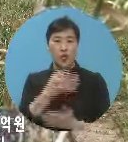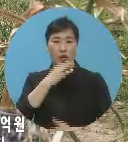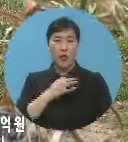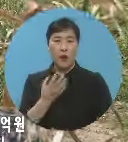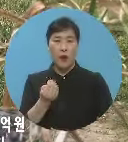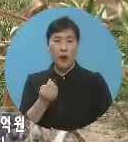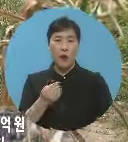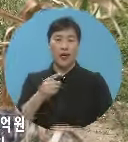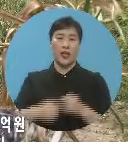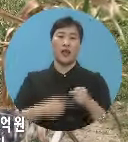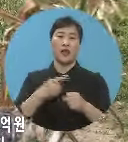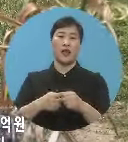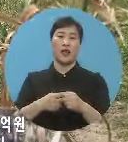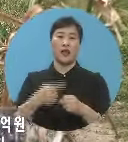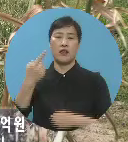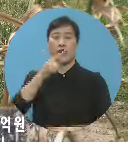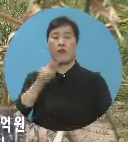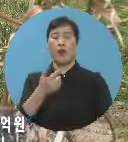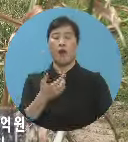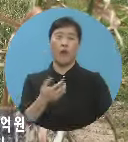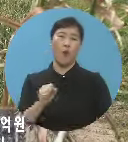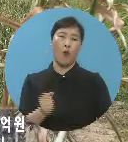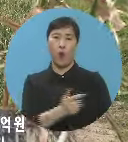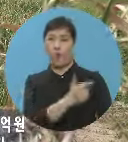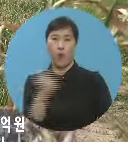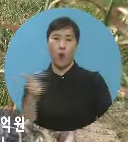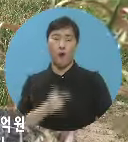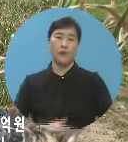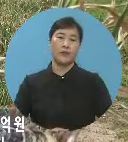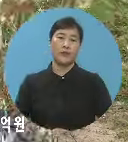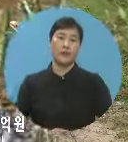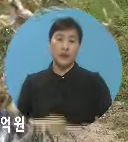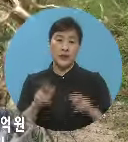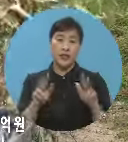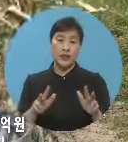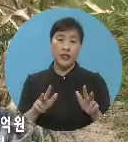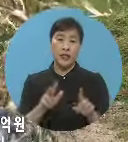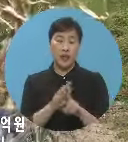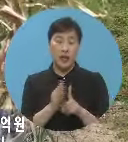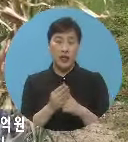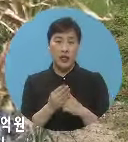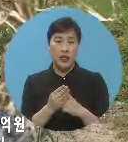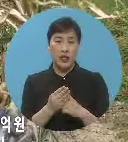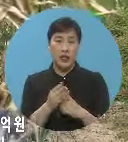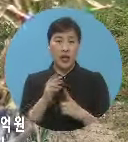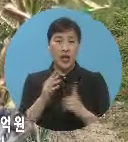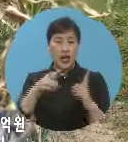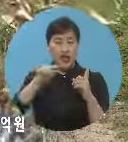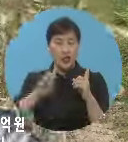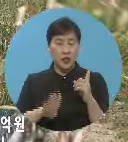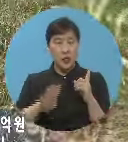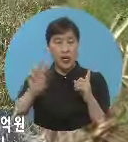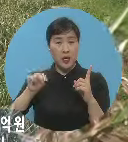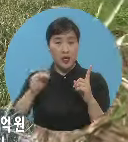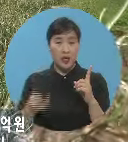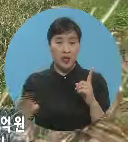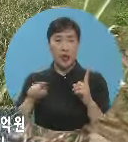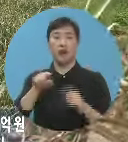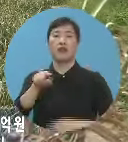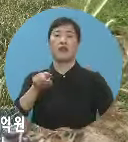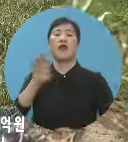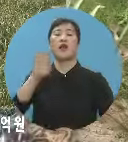연간 1200억 정도 그렇게 겁니다 지금 마늘 한 집에 한 이만한 한다면은